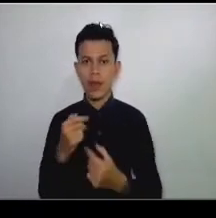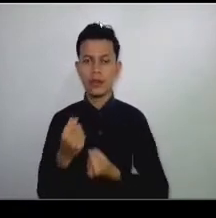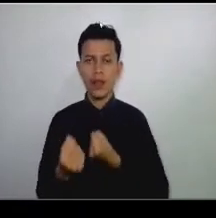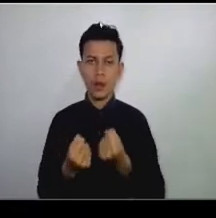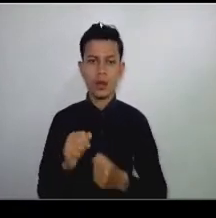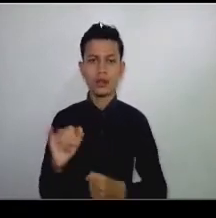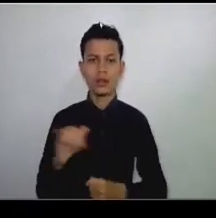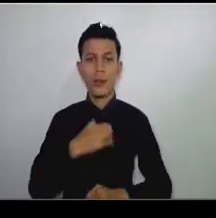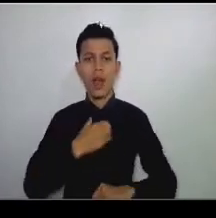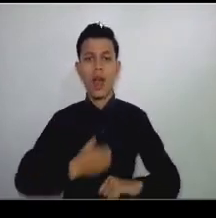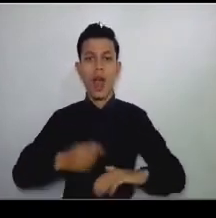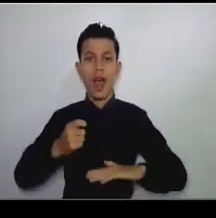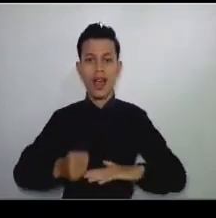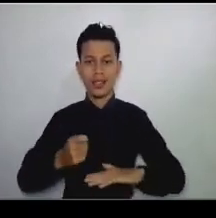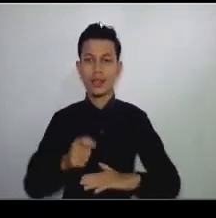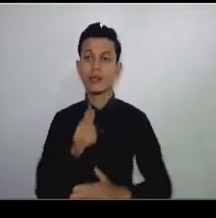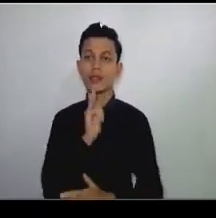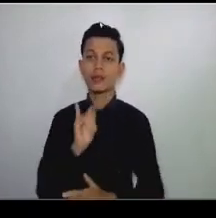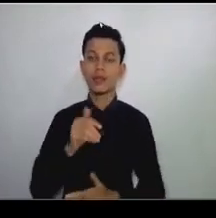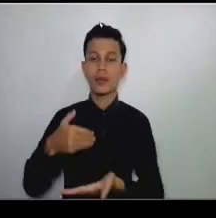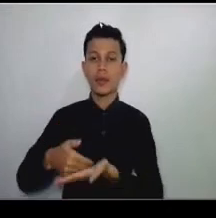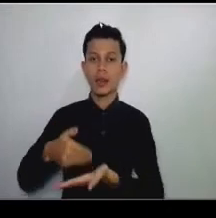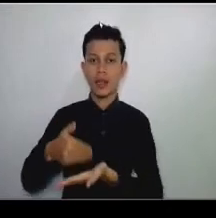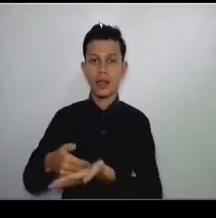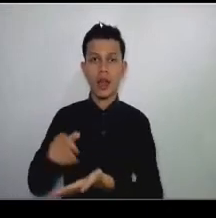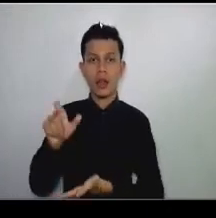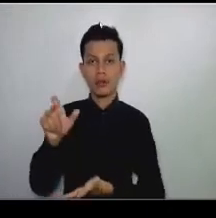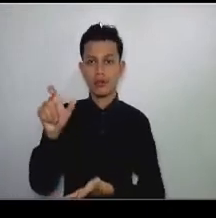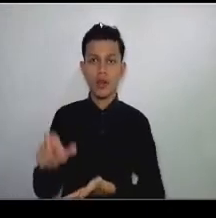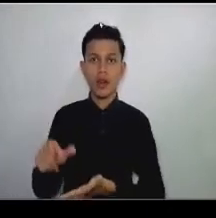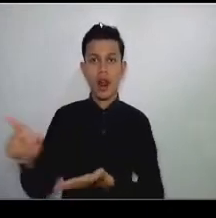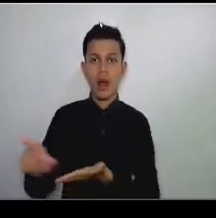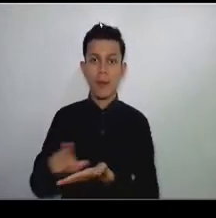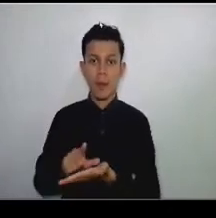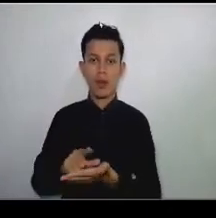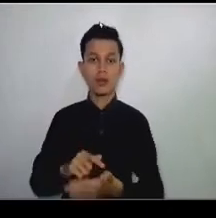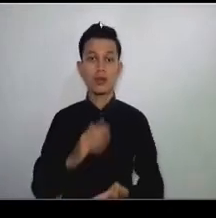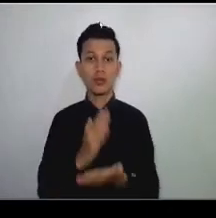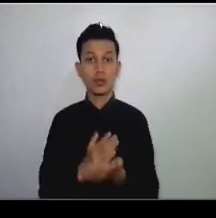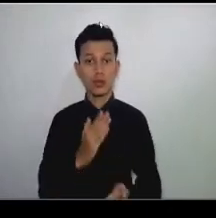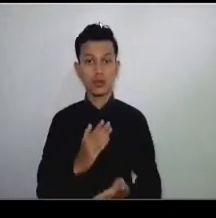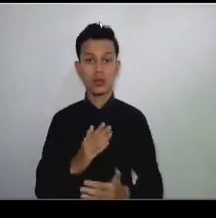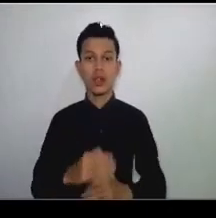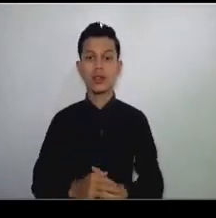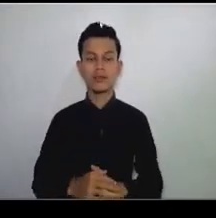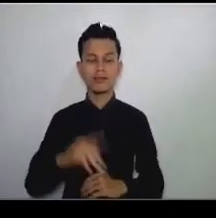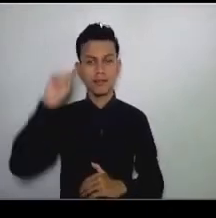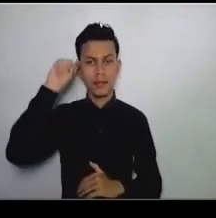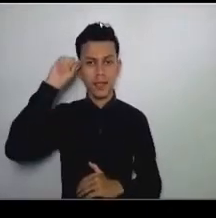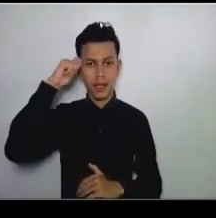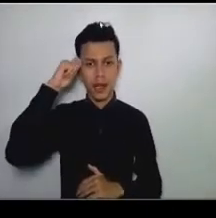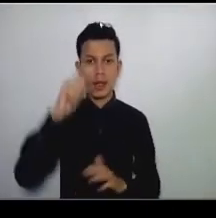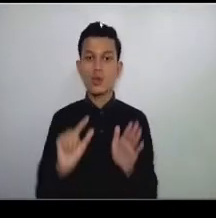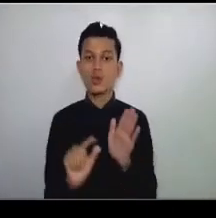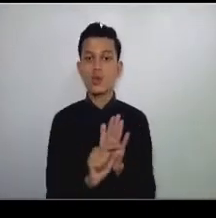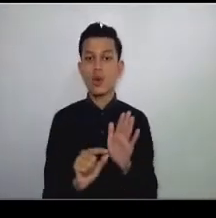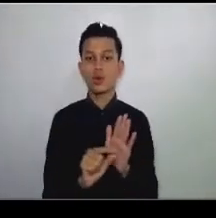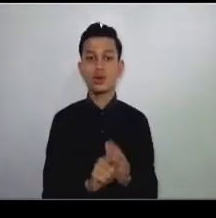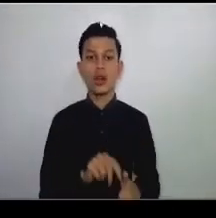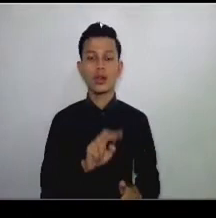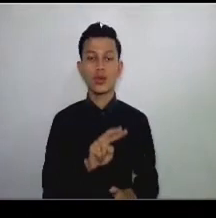terlapor sebagaimana didalilkan oleh pelapor Amar peputusan mengingat undang-undang Nomor